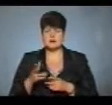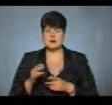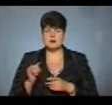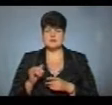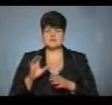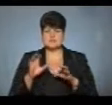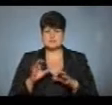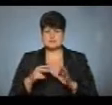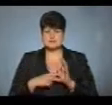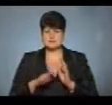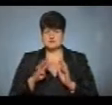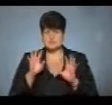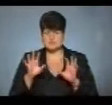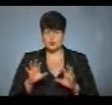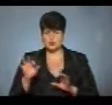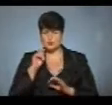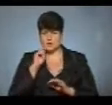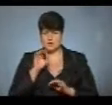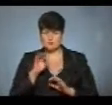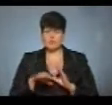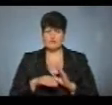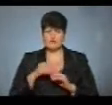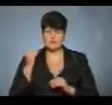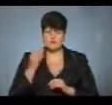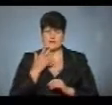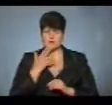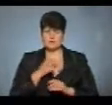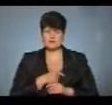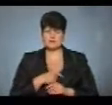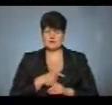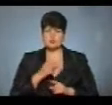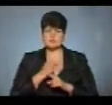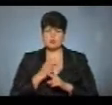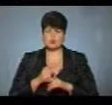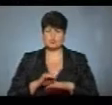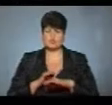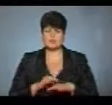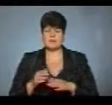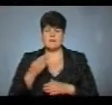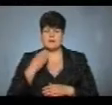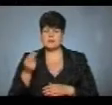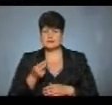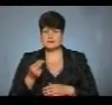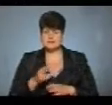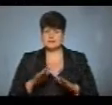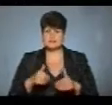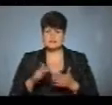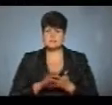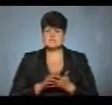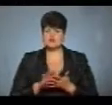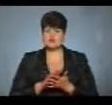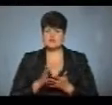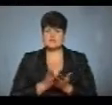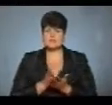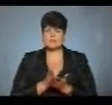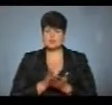статті 74 Закону України про вибори народних депутатів України зазначено, що заборонено проводити агітацію та надання безкоштовних